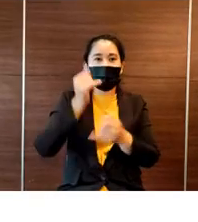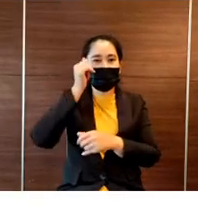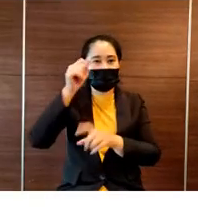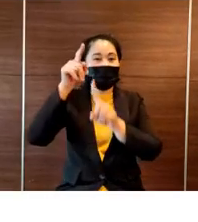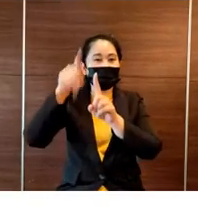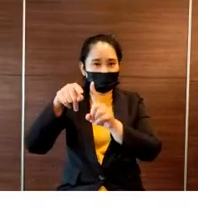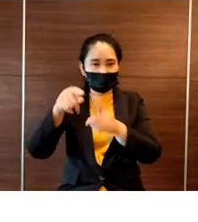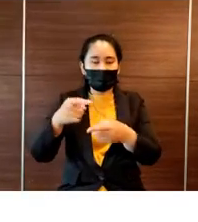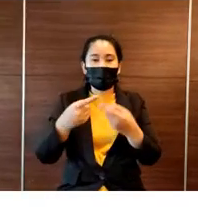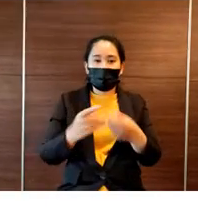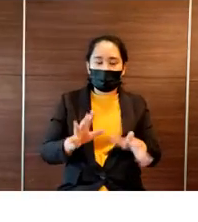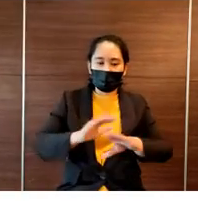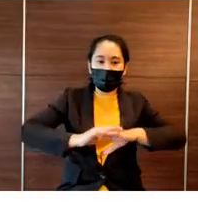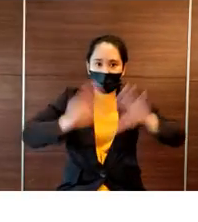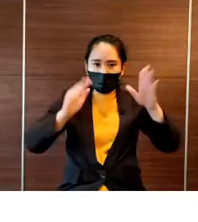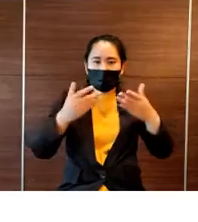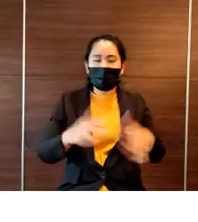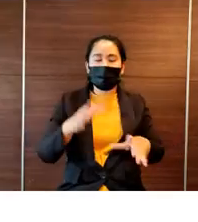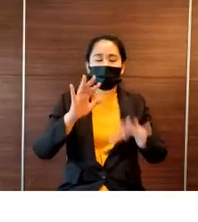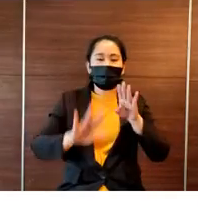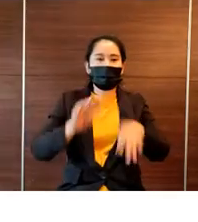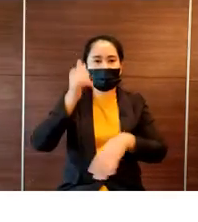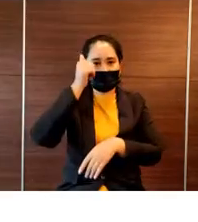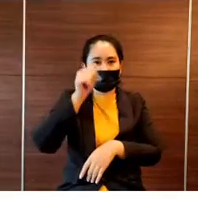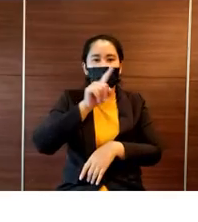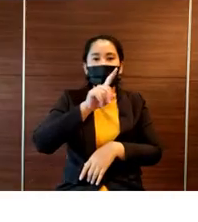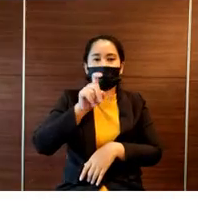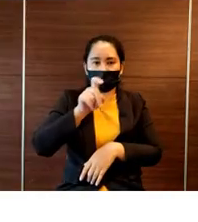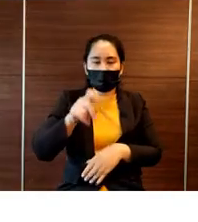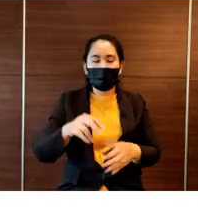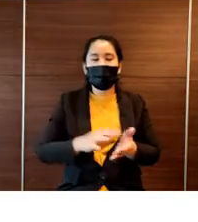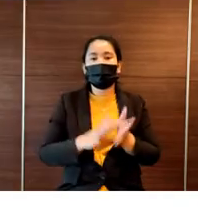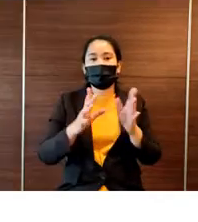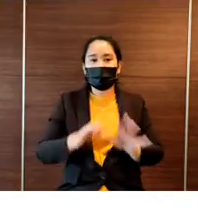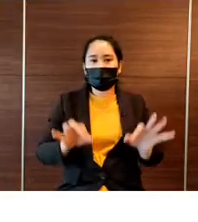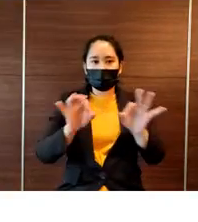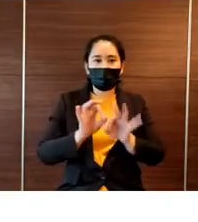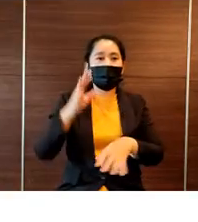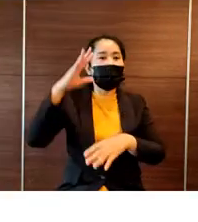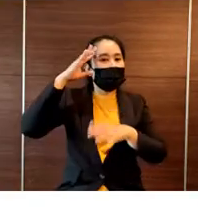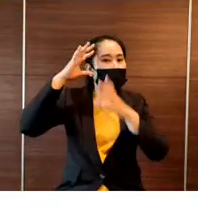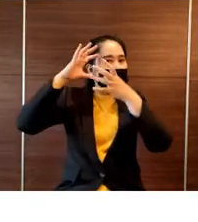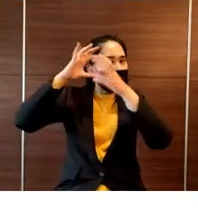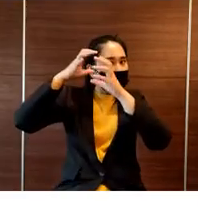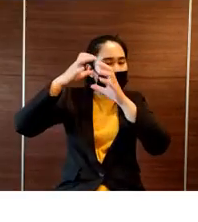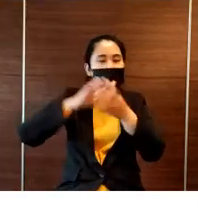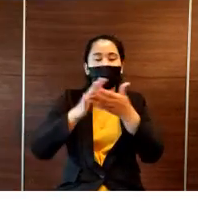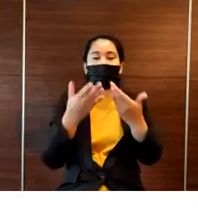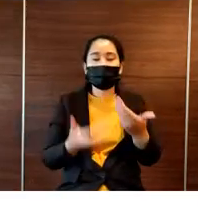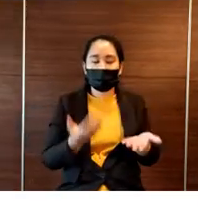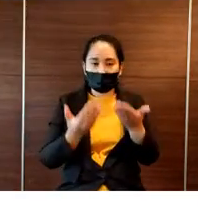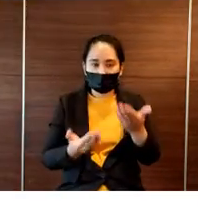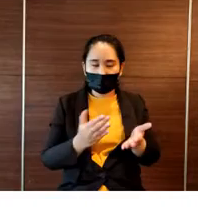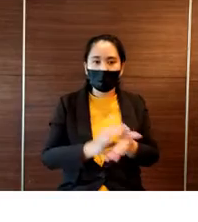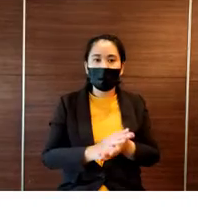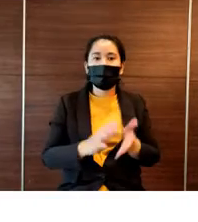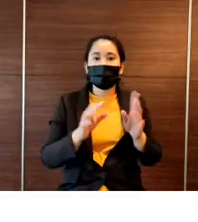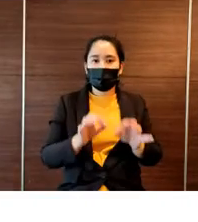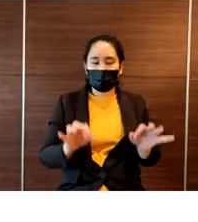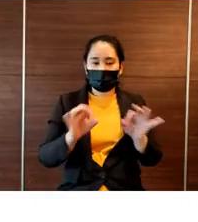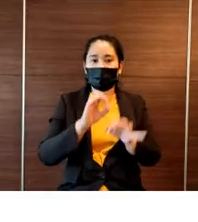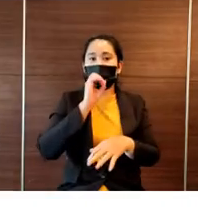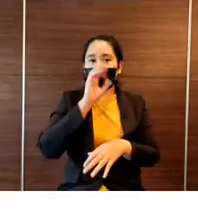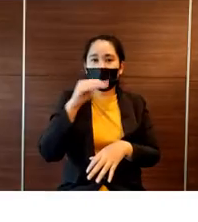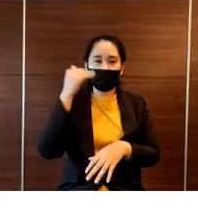นี้แต่ไม่ว่าจะเป็นเพื่อนที่เราบอกว่ามันมีปีศาจกลไกอัตโนมัติในหัวออกอะไรออกมาก็แล้วแต่นะฮะขอบอกว่า